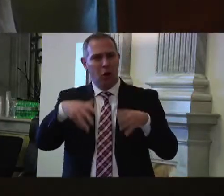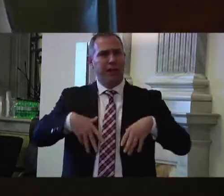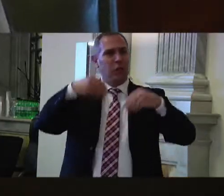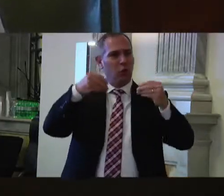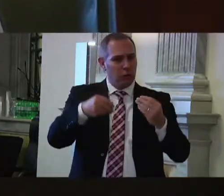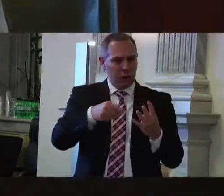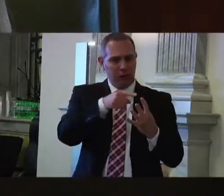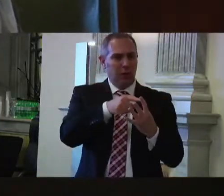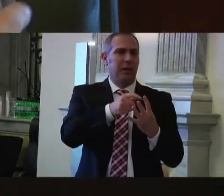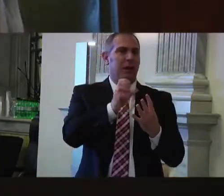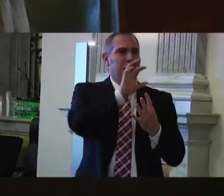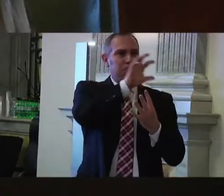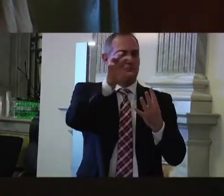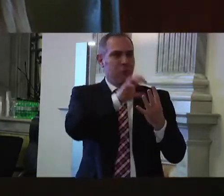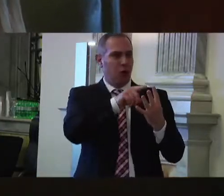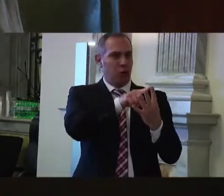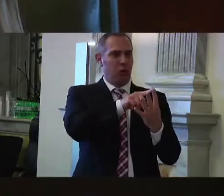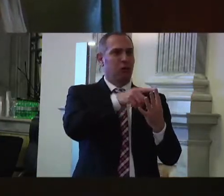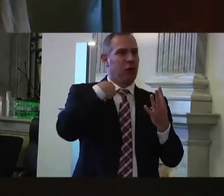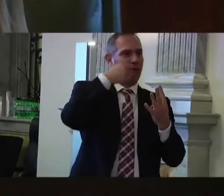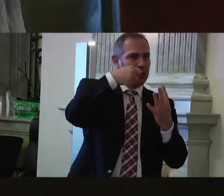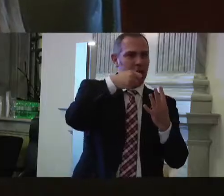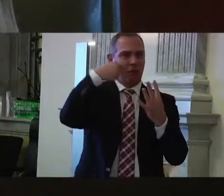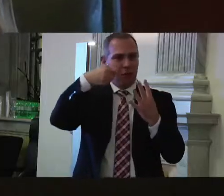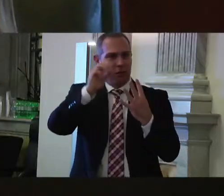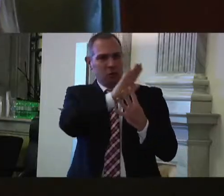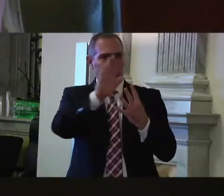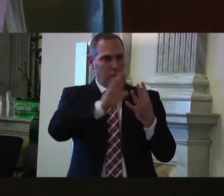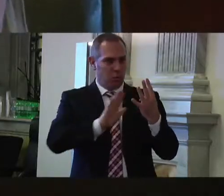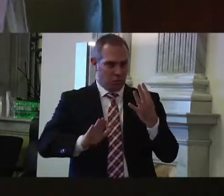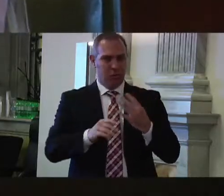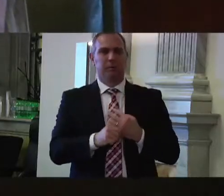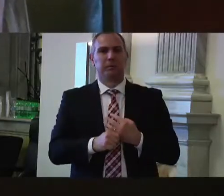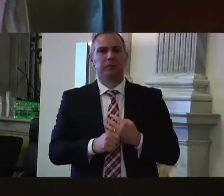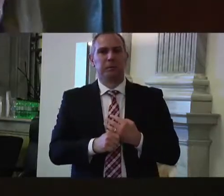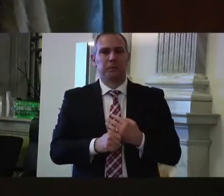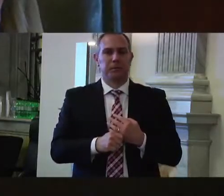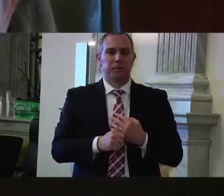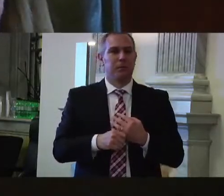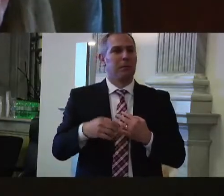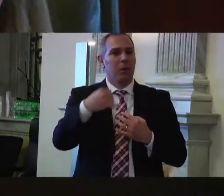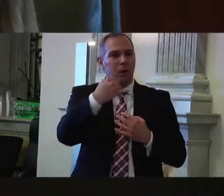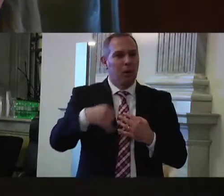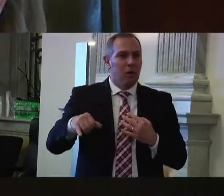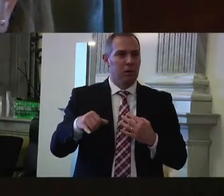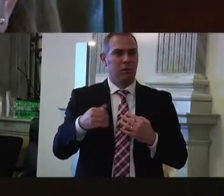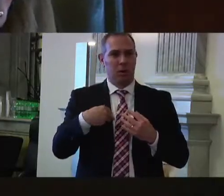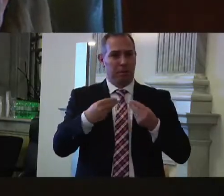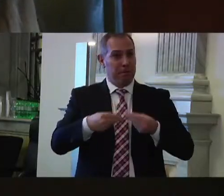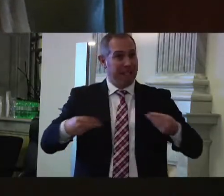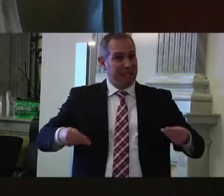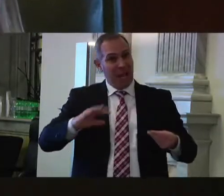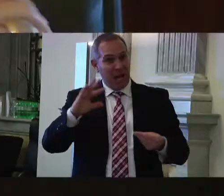ogni modulo, che trattano i principali contenuti sviluppati poi all'interno del modulo, e altri materiali, questi un po'